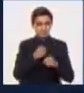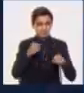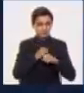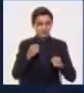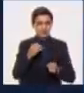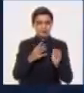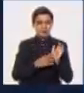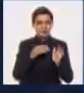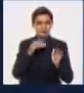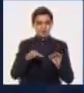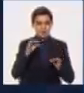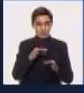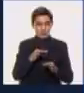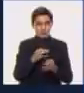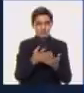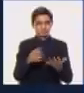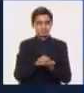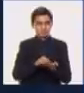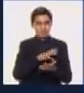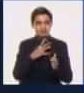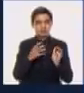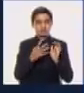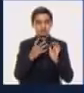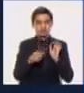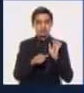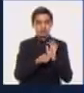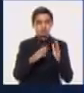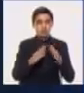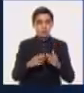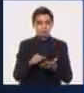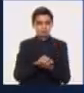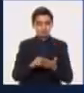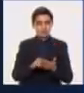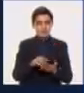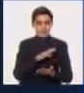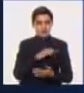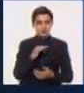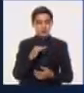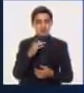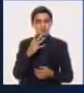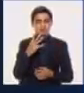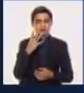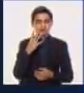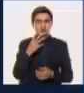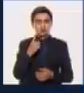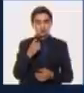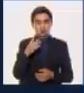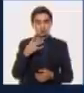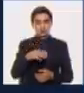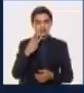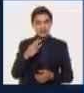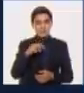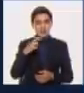астам нысанға зақым келіп, 406 үй жарамсыз болып қалған. Жойқын жарылыстың зардабы 143 миллиард теңгені құрады, деді